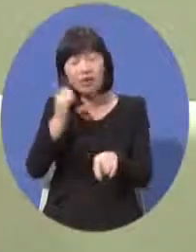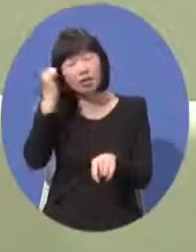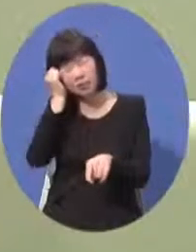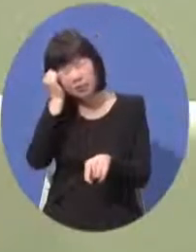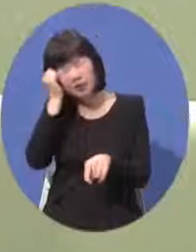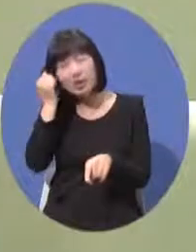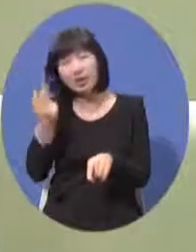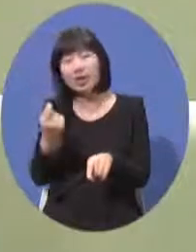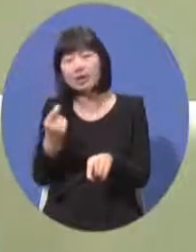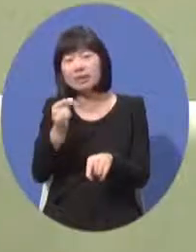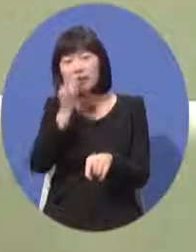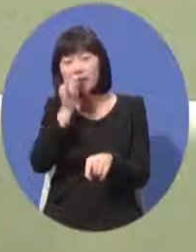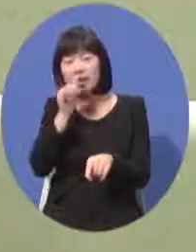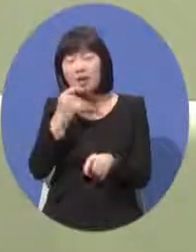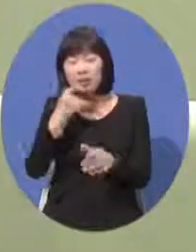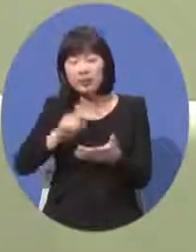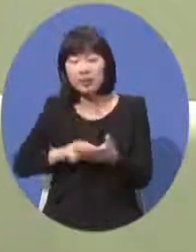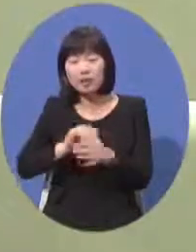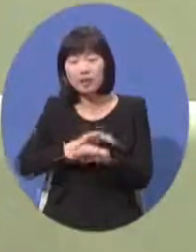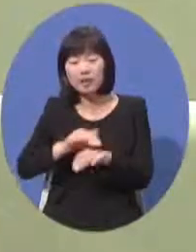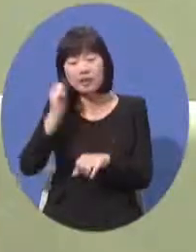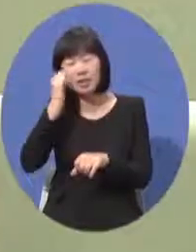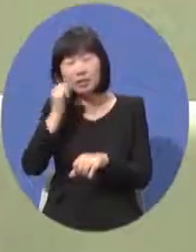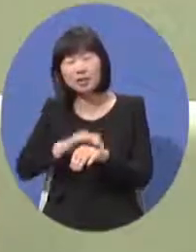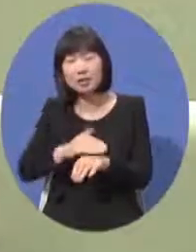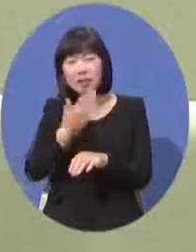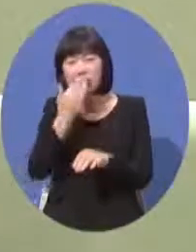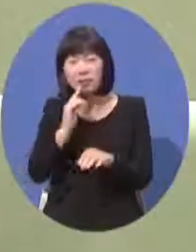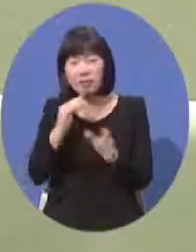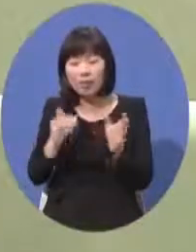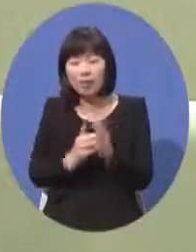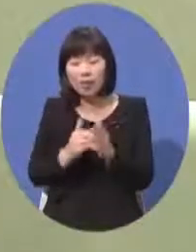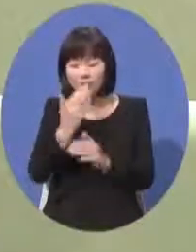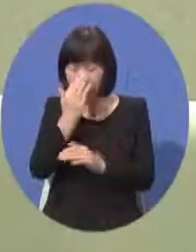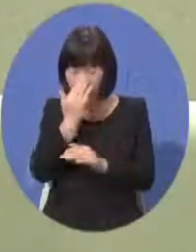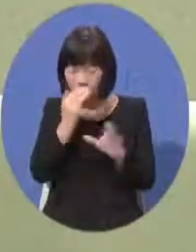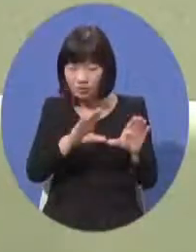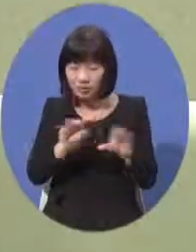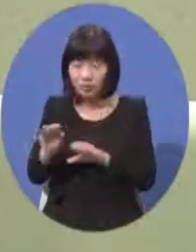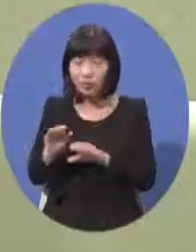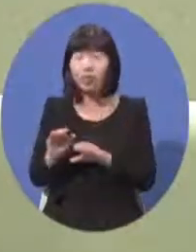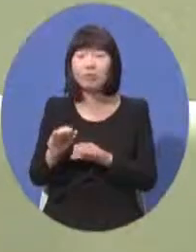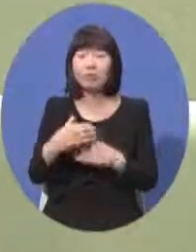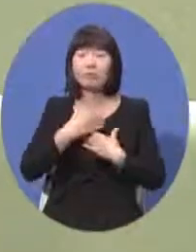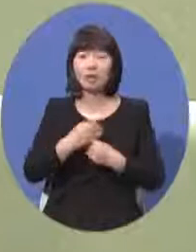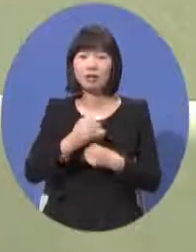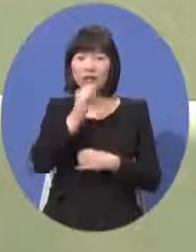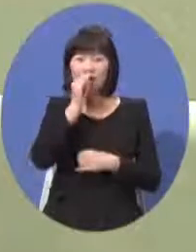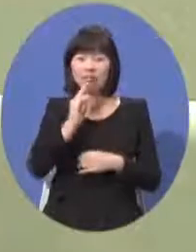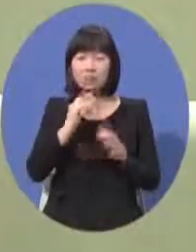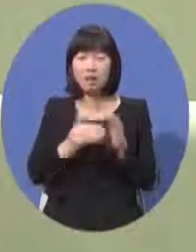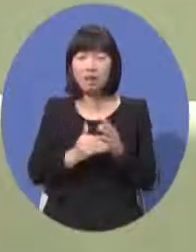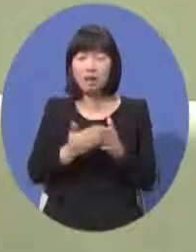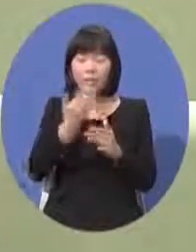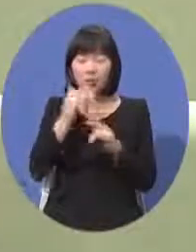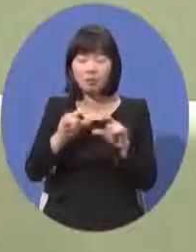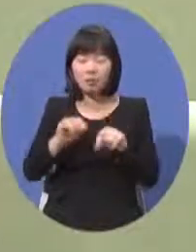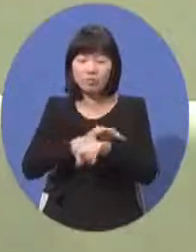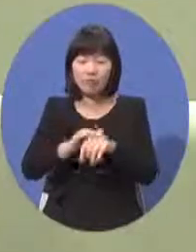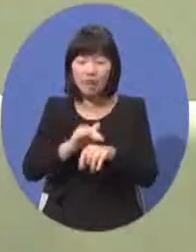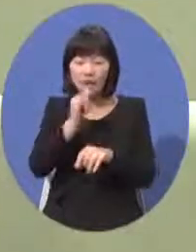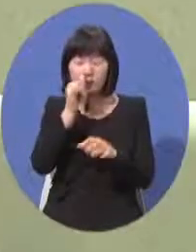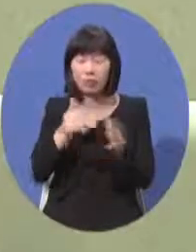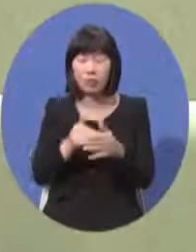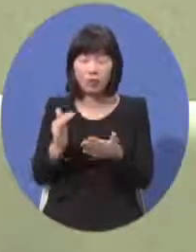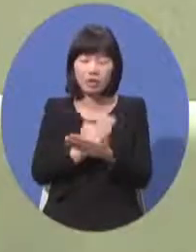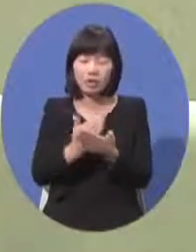같은 거예요. 아이들이 쉽게 잘 자고 잘 먹고 하는 아이들은 순하고 편안한 아이들의 대체로 아, 예. 먹는 것도 잘 뭐 잘 먹고